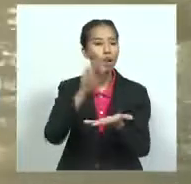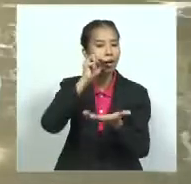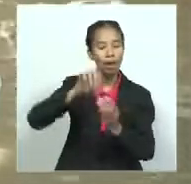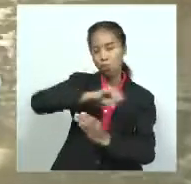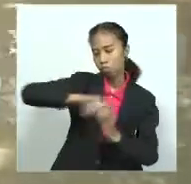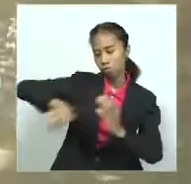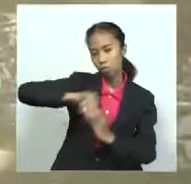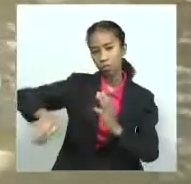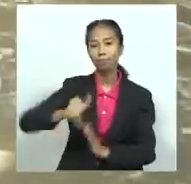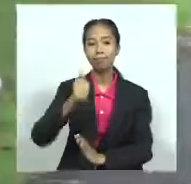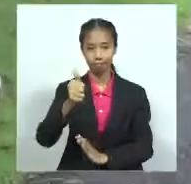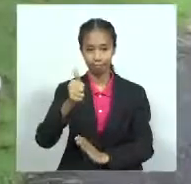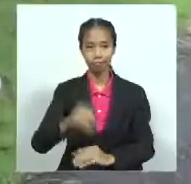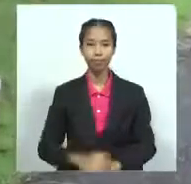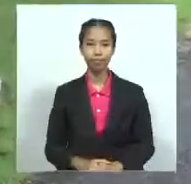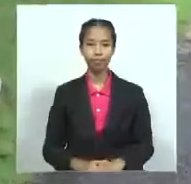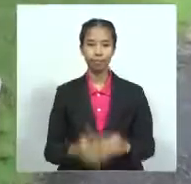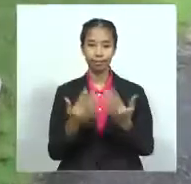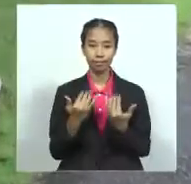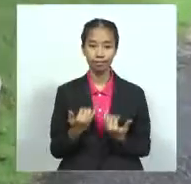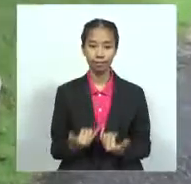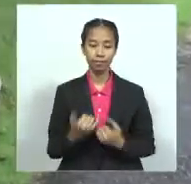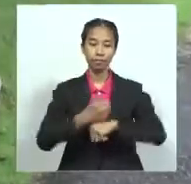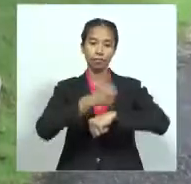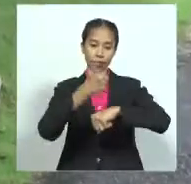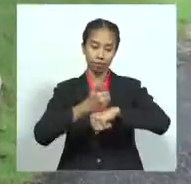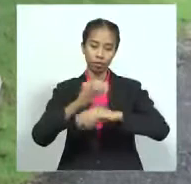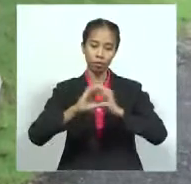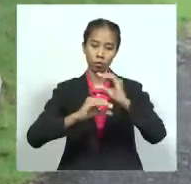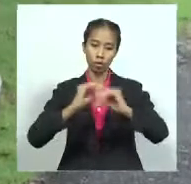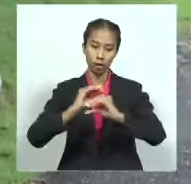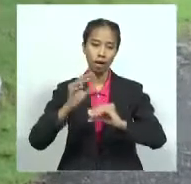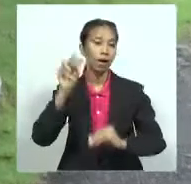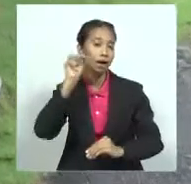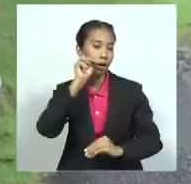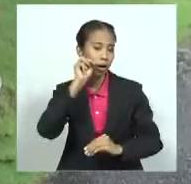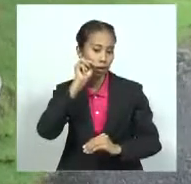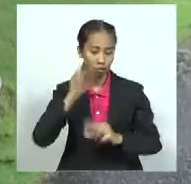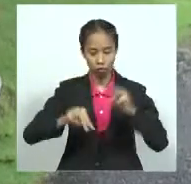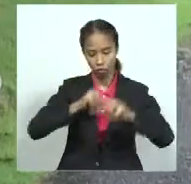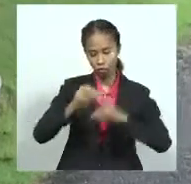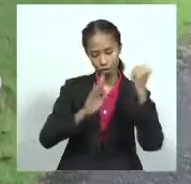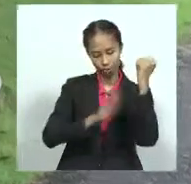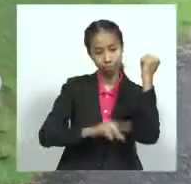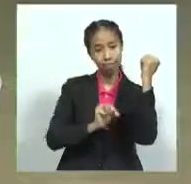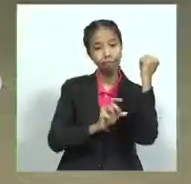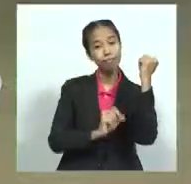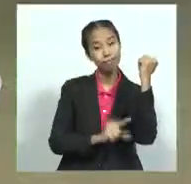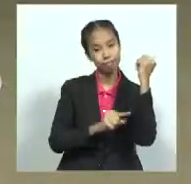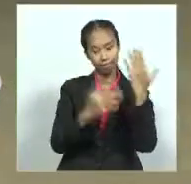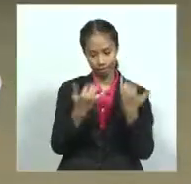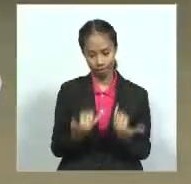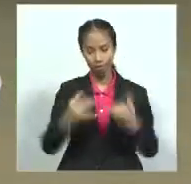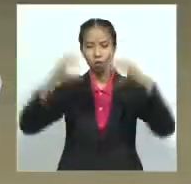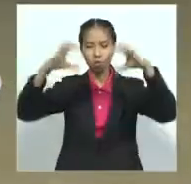ยิ่งขึ้นด้านนายศักดาอยู่เดชผู้อำนวยการโครงการส่งน้ำและบำรุงรักษานครศรีธรรมราชก็เปิดเผยว่าฝน